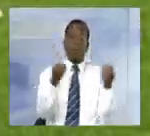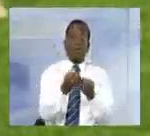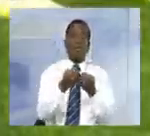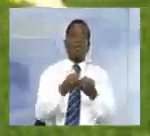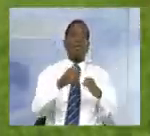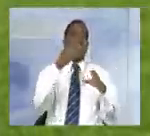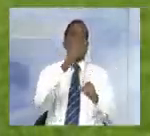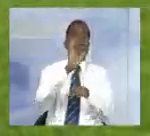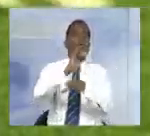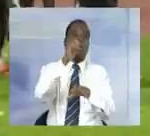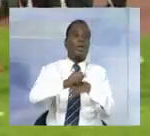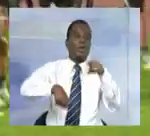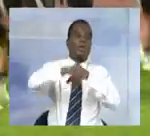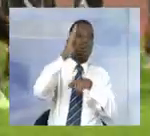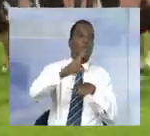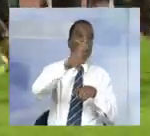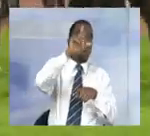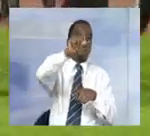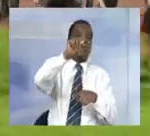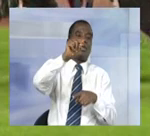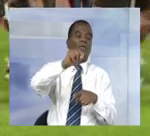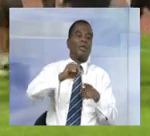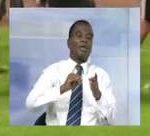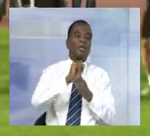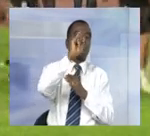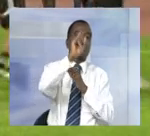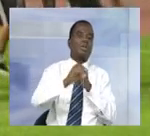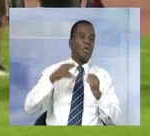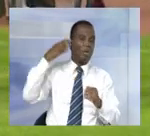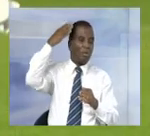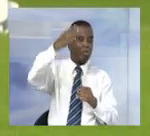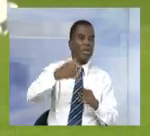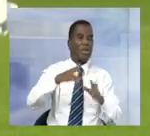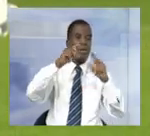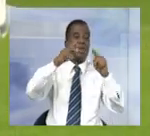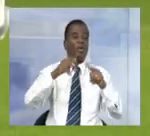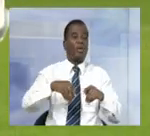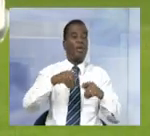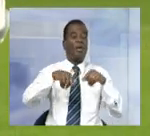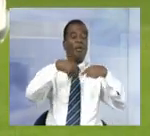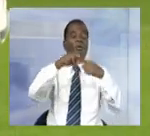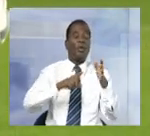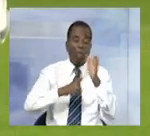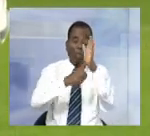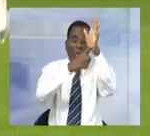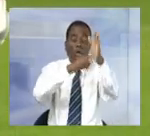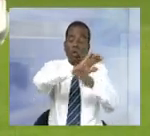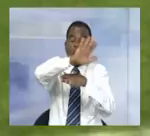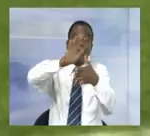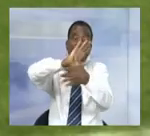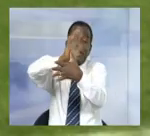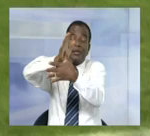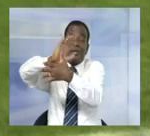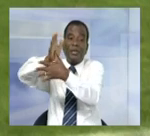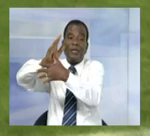Côte d'Ivoire, elle jouera le 20 janvier prochain. La RTI a mis les moyens pour vous faire vivre et revivre les moments forts de cette CAN.